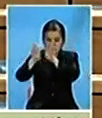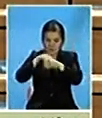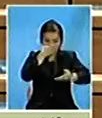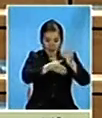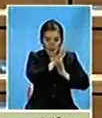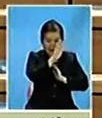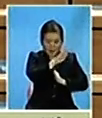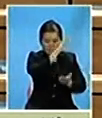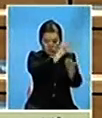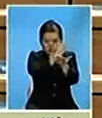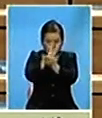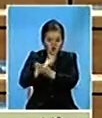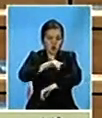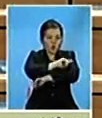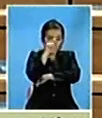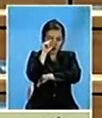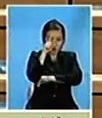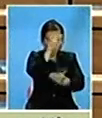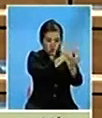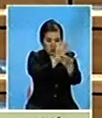ายทุกวันศุกร์นะครับ